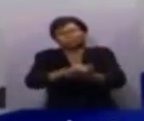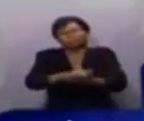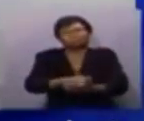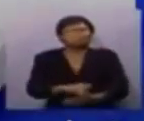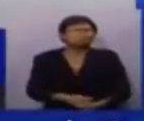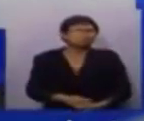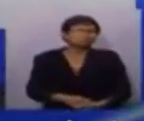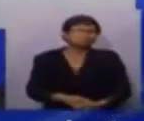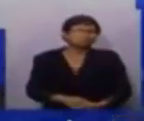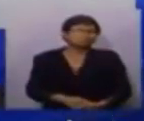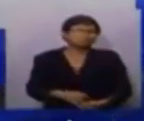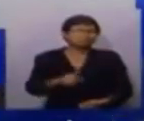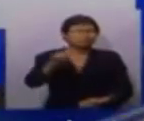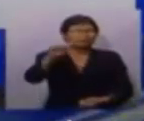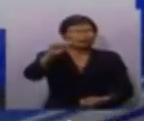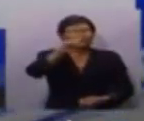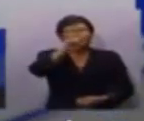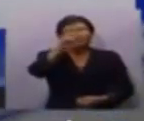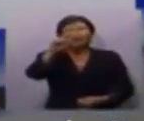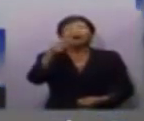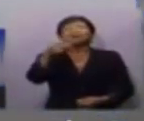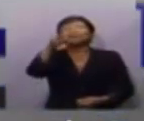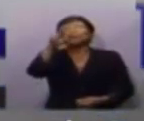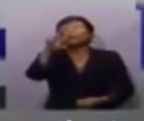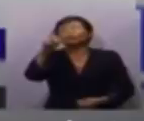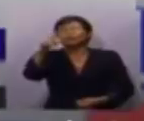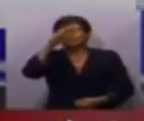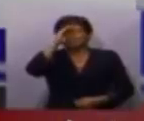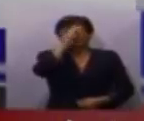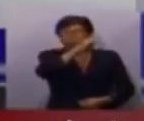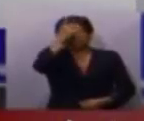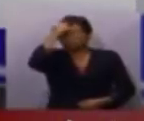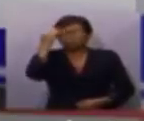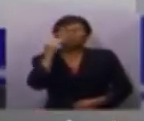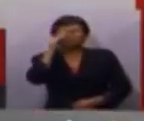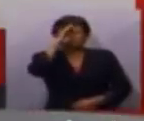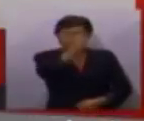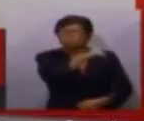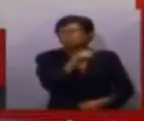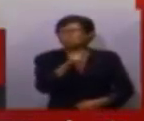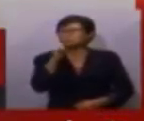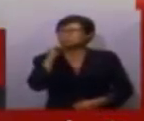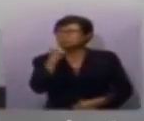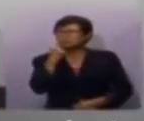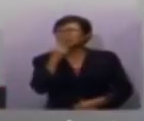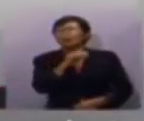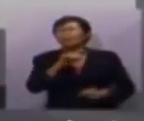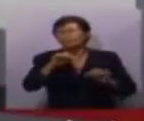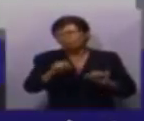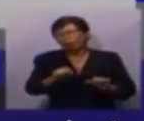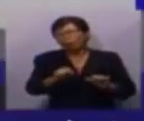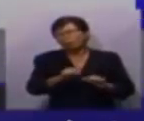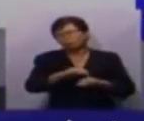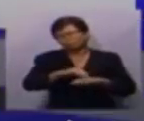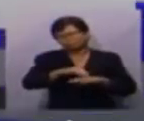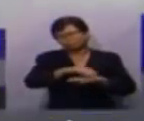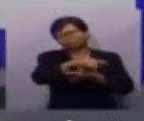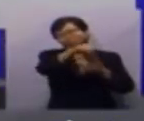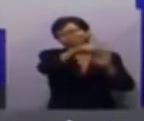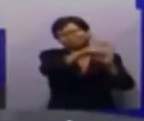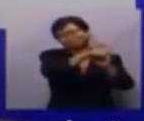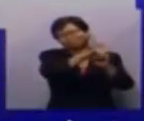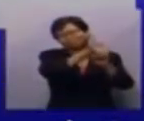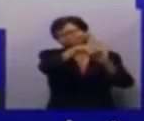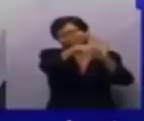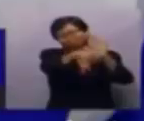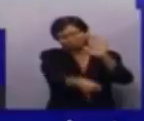berkenaan. Dato' Sri Azharuddin menegaskan tuduhan Tun Dr. Mahathir sangat serius dan boleh memberi kesan kepada